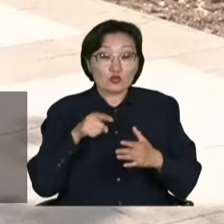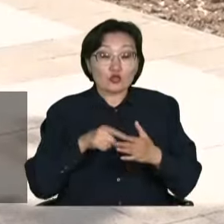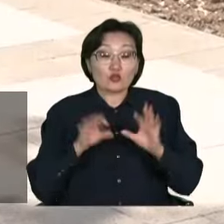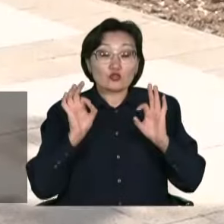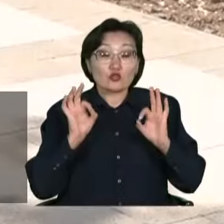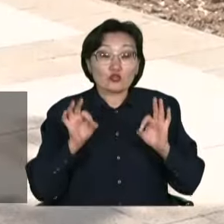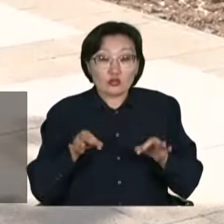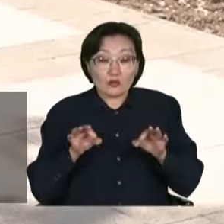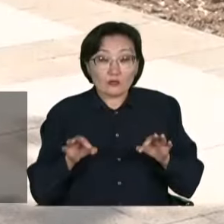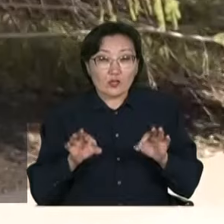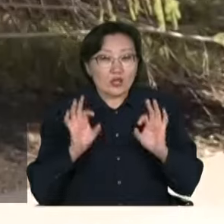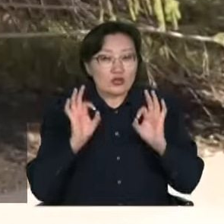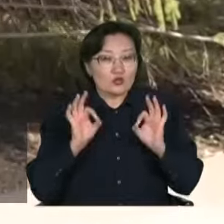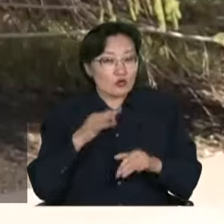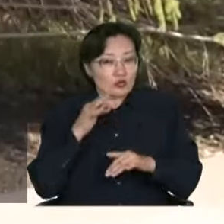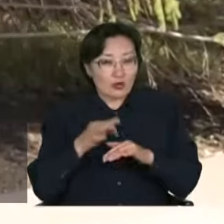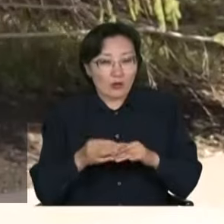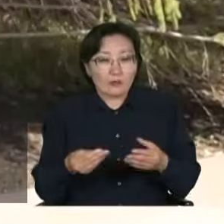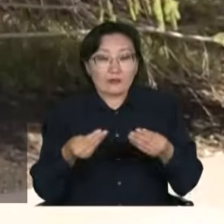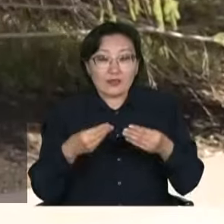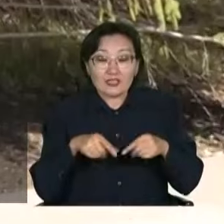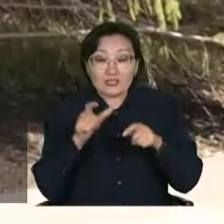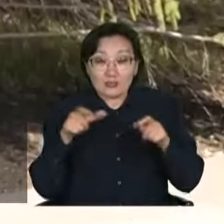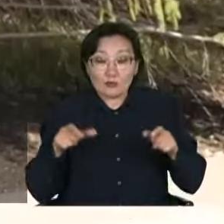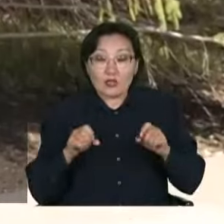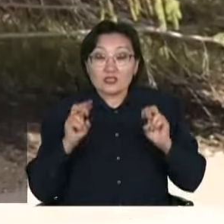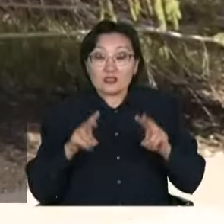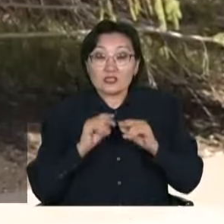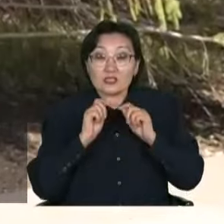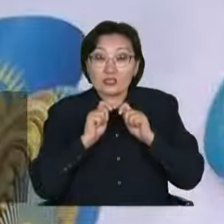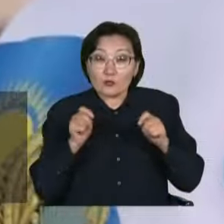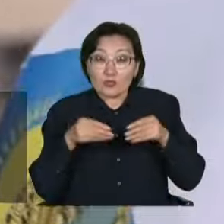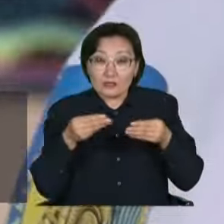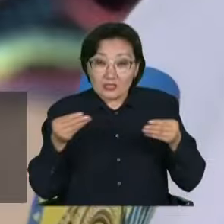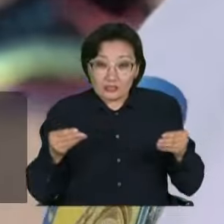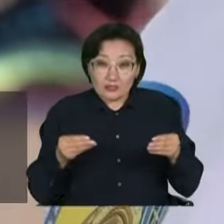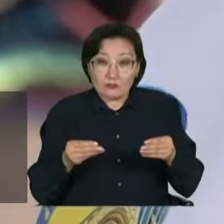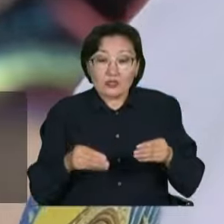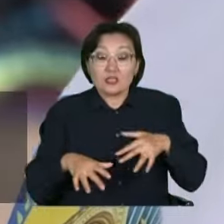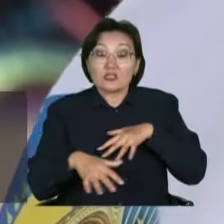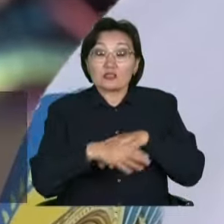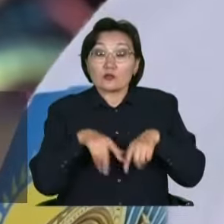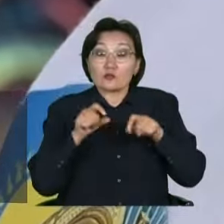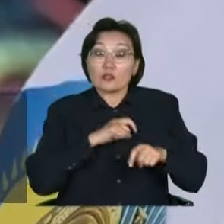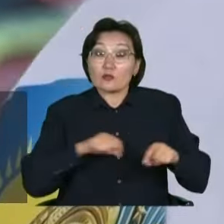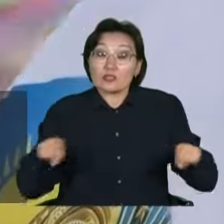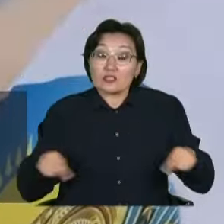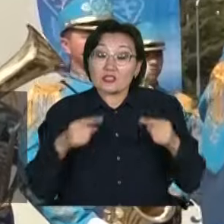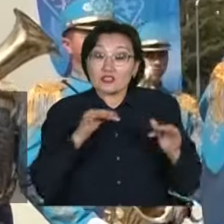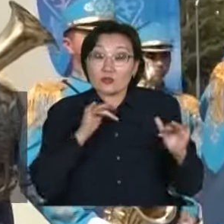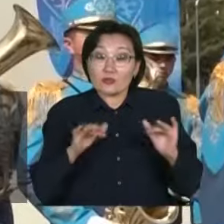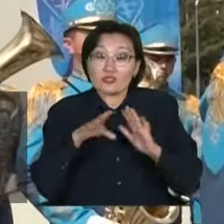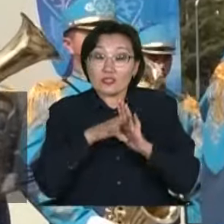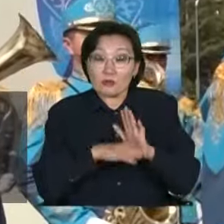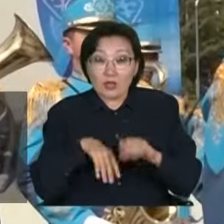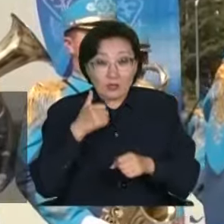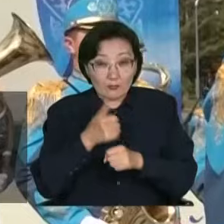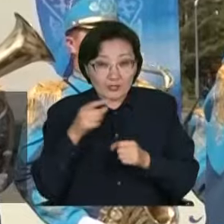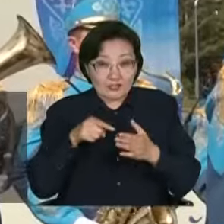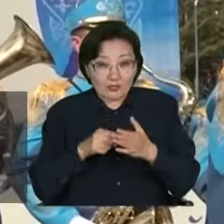дұрыс мүлтікпей жауап берген тұрғындарға арнайы сыйлықтарымыз табысталды. Отандастарымыздың рухын оятатын шаралар легі бас қалада